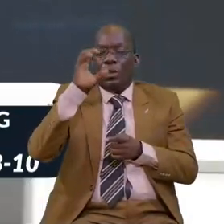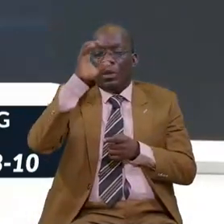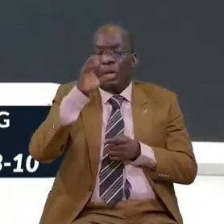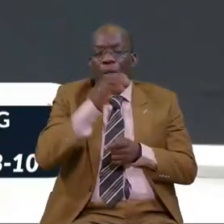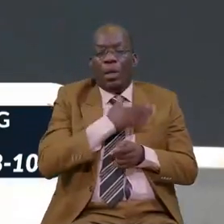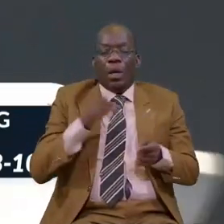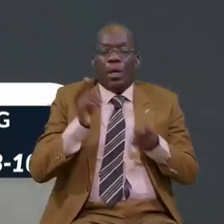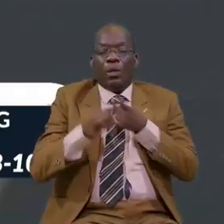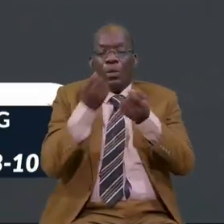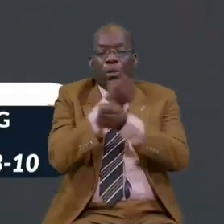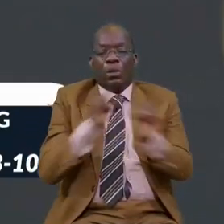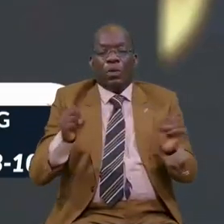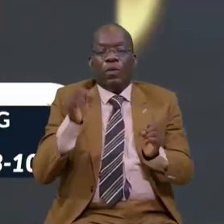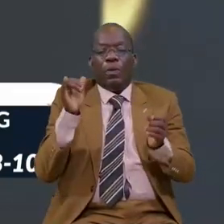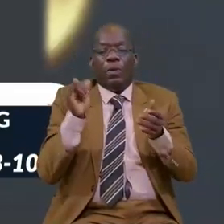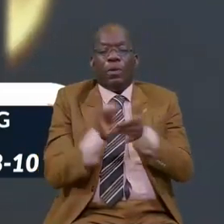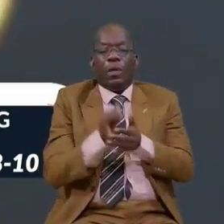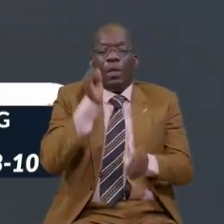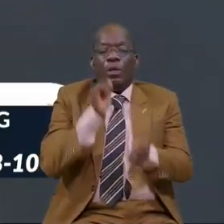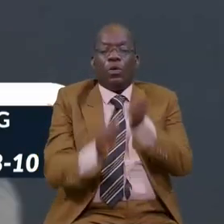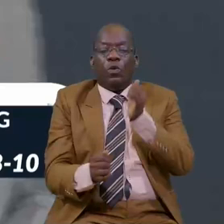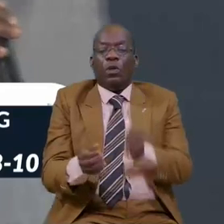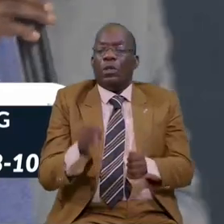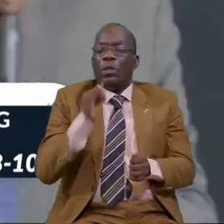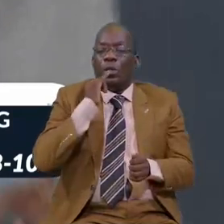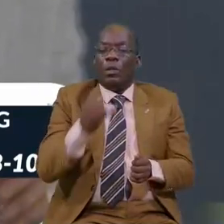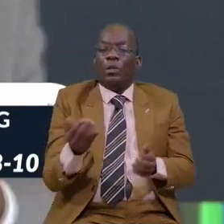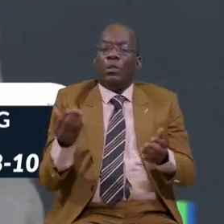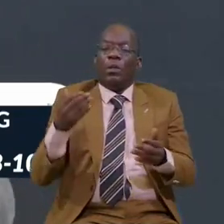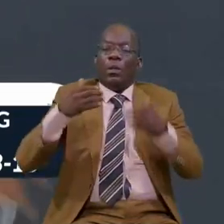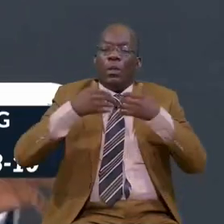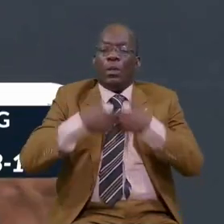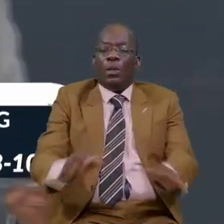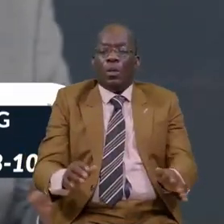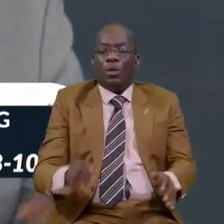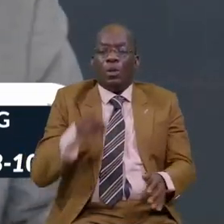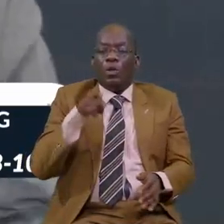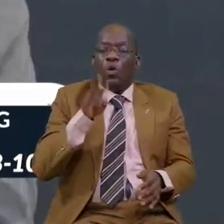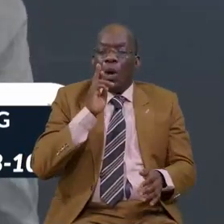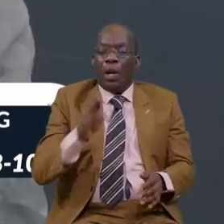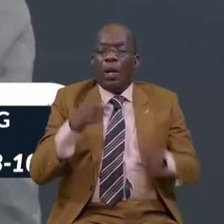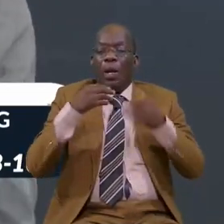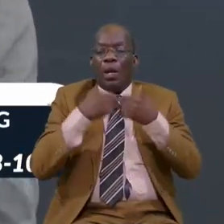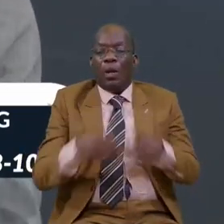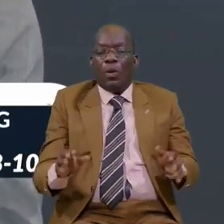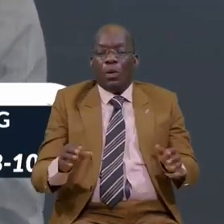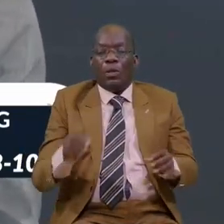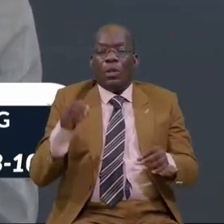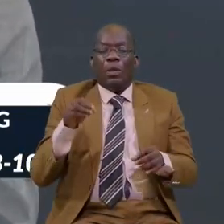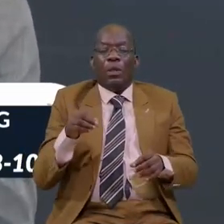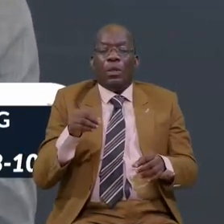est venu chercher et sauver. Chercher sauver ce qui était perdu.